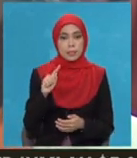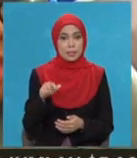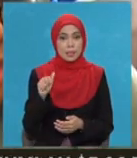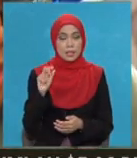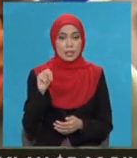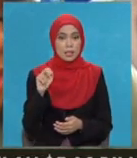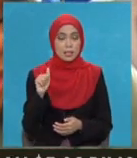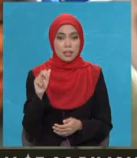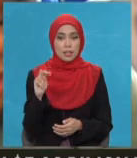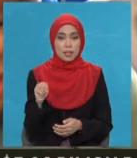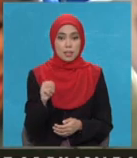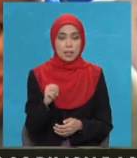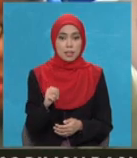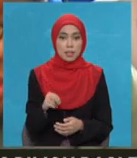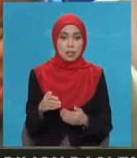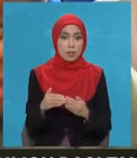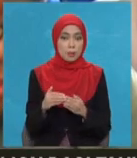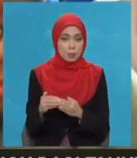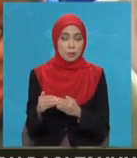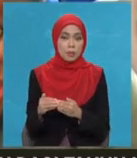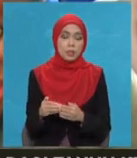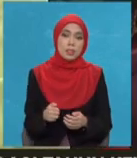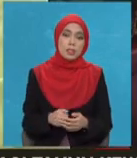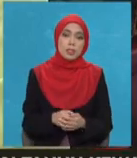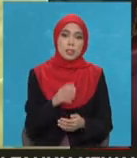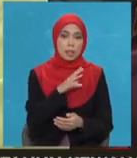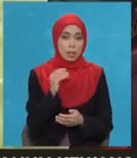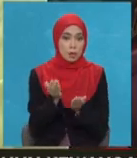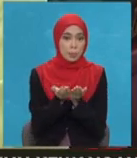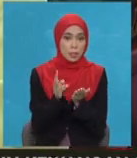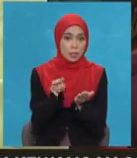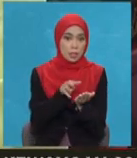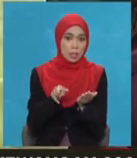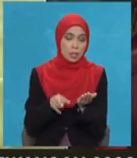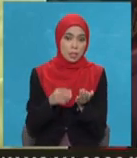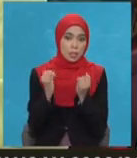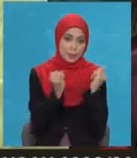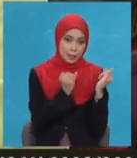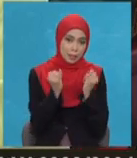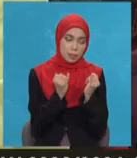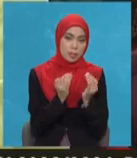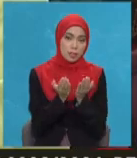jabatan Mufti kerajaan diikuti dengan bacaan tahlil dan doa arwah